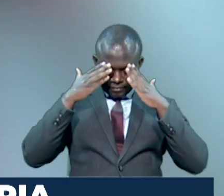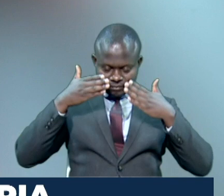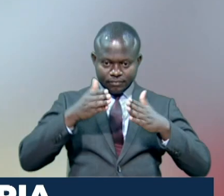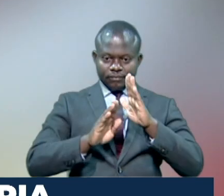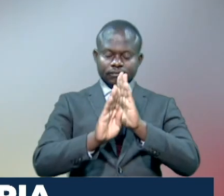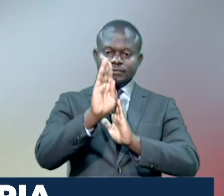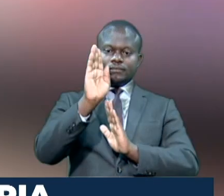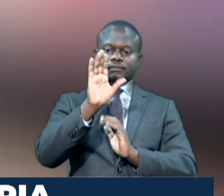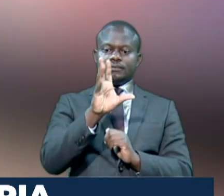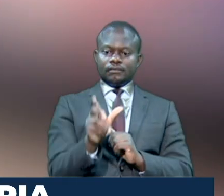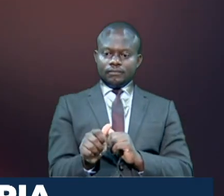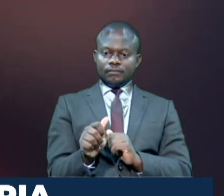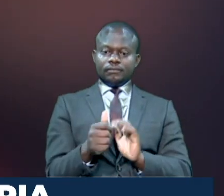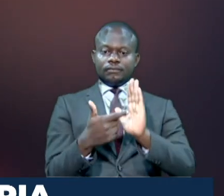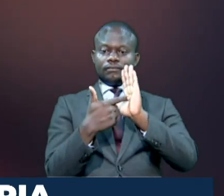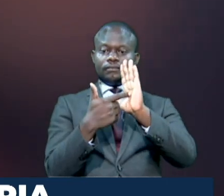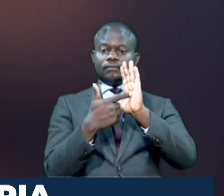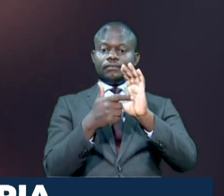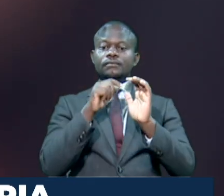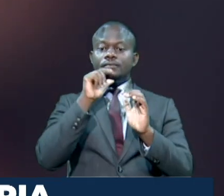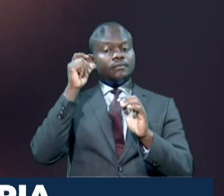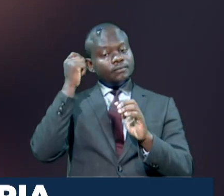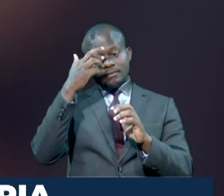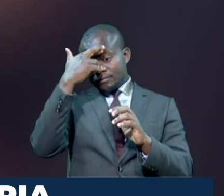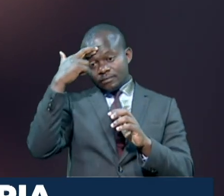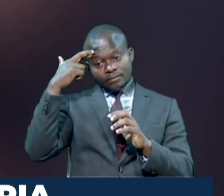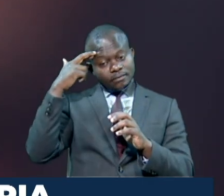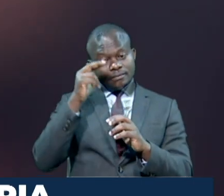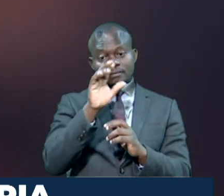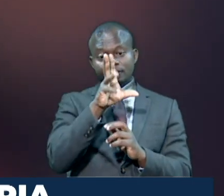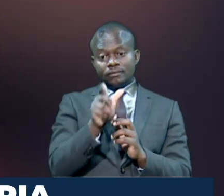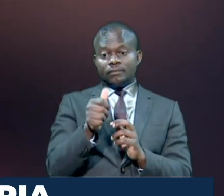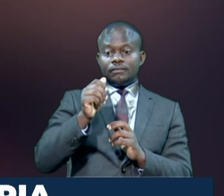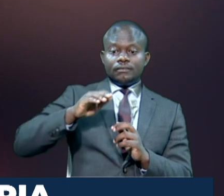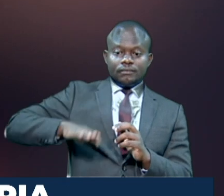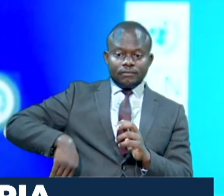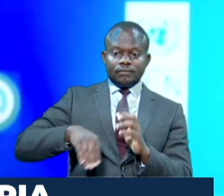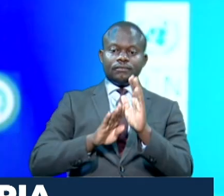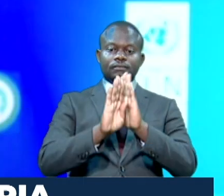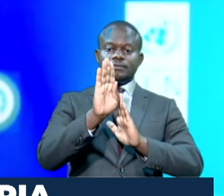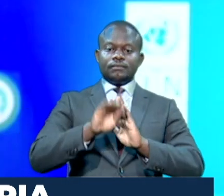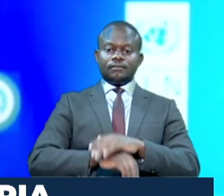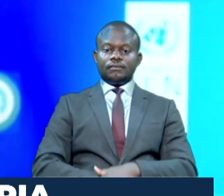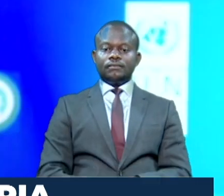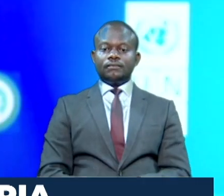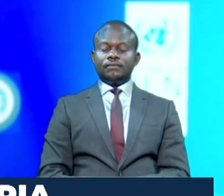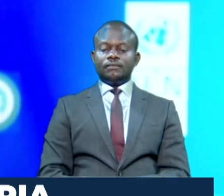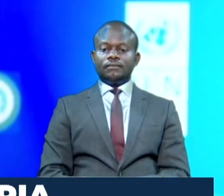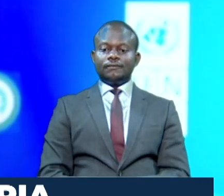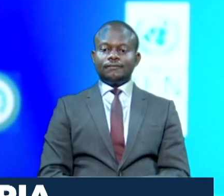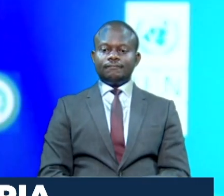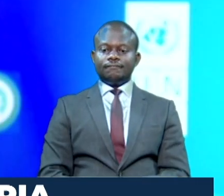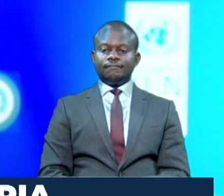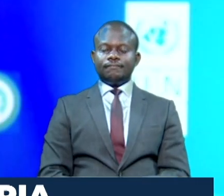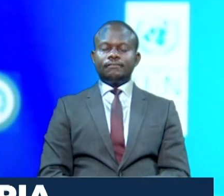iterambere ry'umugabane wa Afurika abagaragariza ko atumva impamvu Afurika ikiri inyuma mu majyambere. And why is it